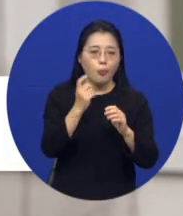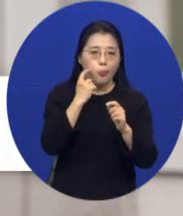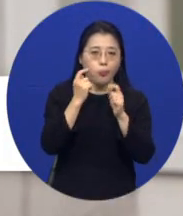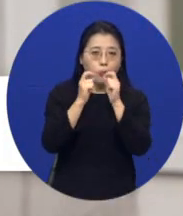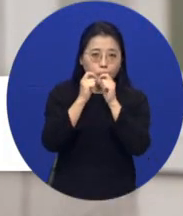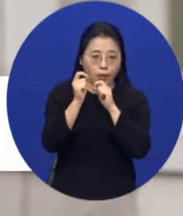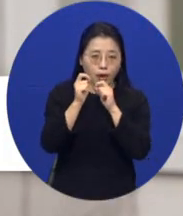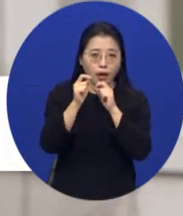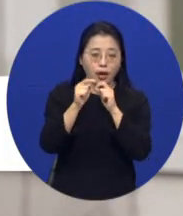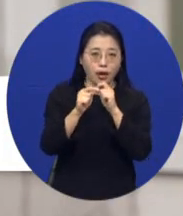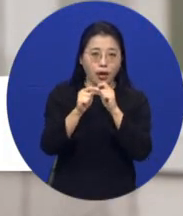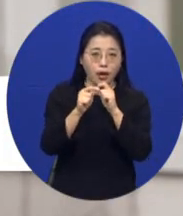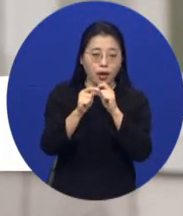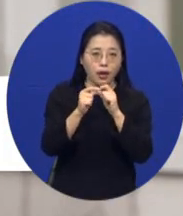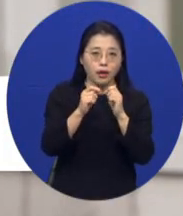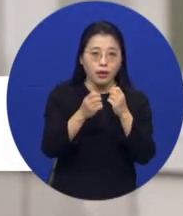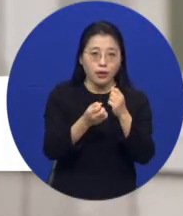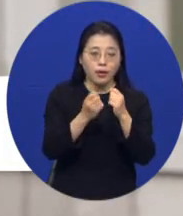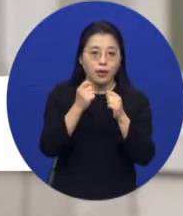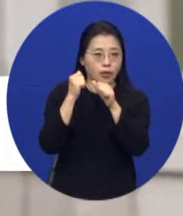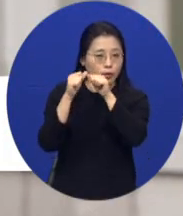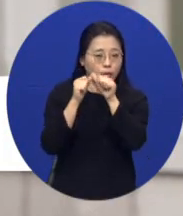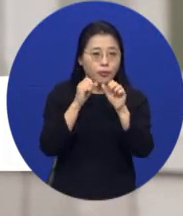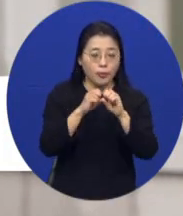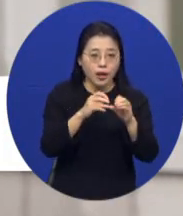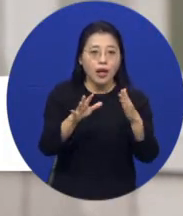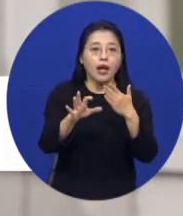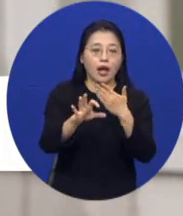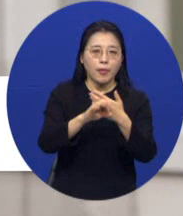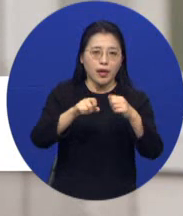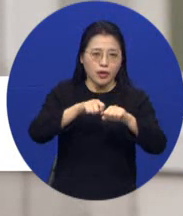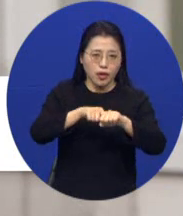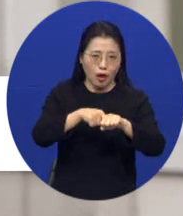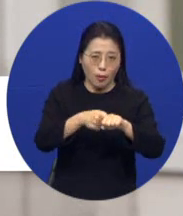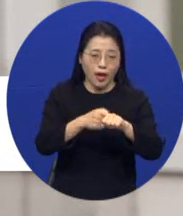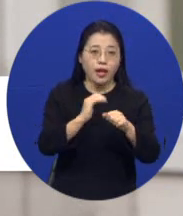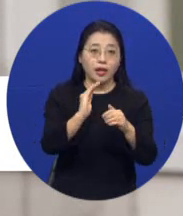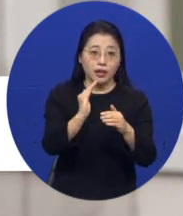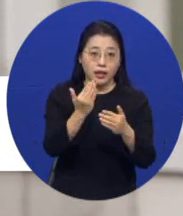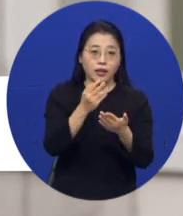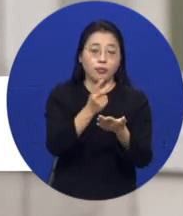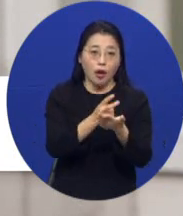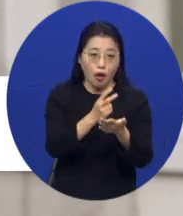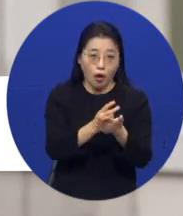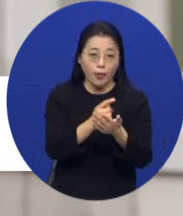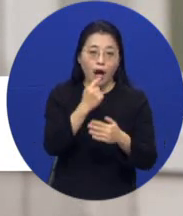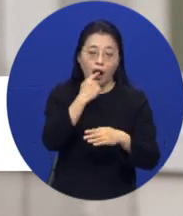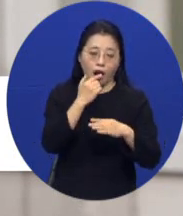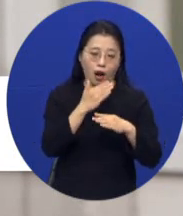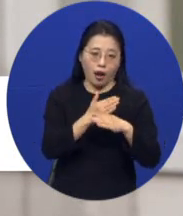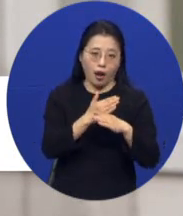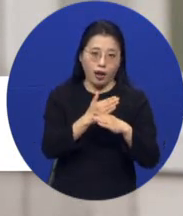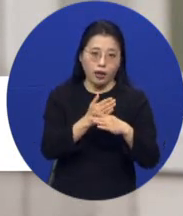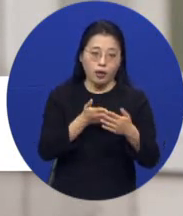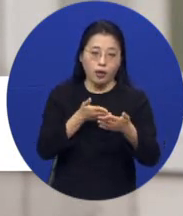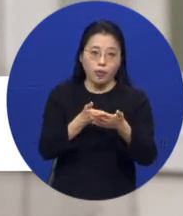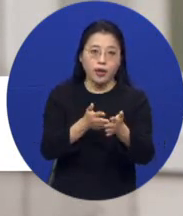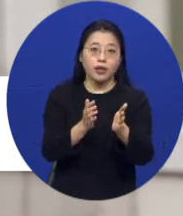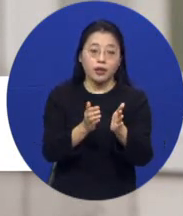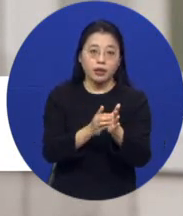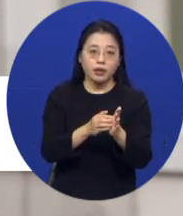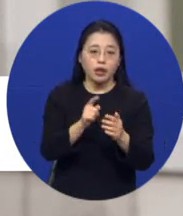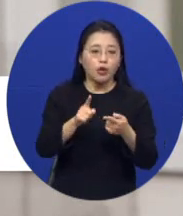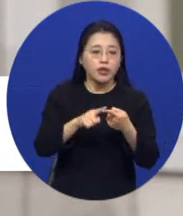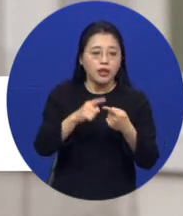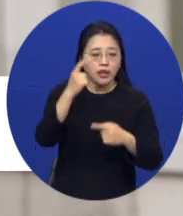유포하면 처벌하던 법안이 더불어민주당 쪽에서 발휘가 됐는데요이 법안에 대해서는 어떻게 생각하시고 표현의 자유를